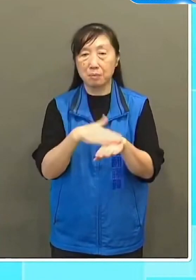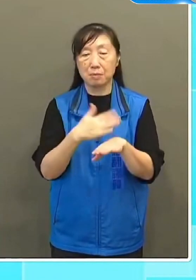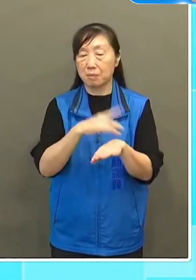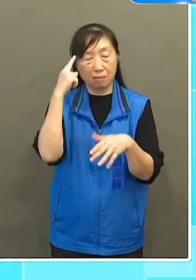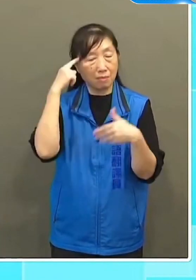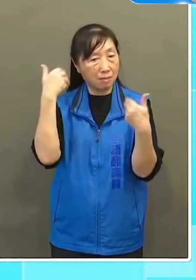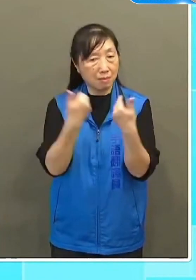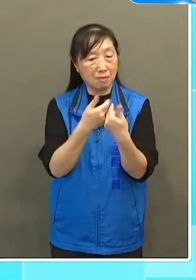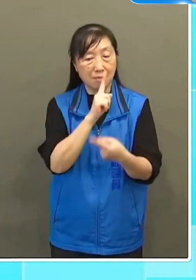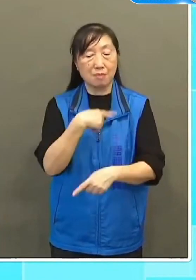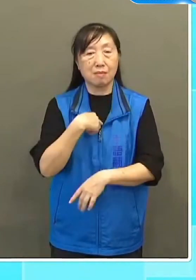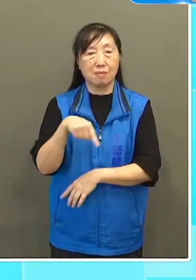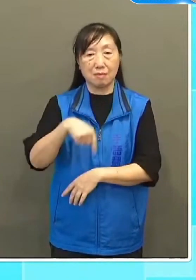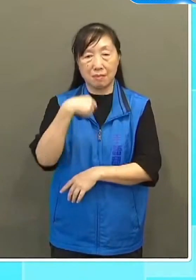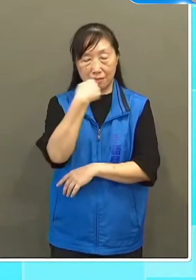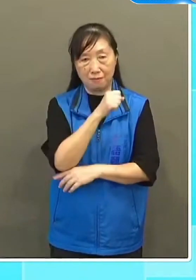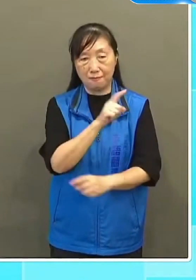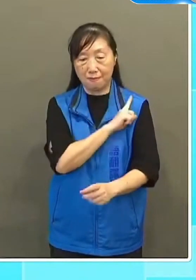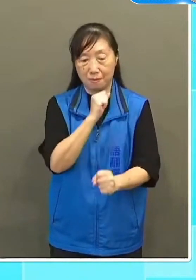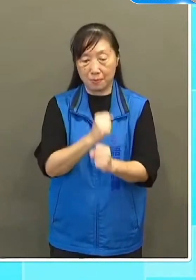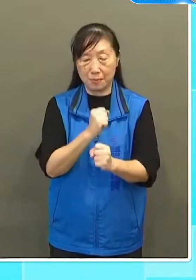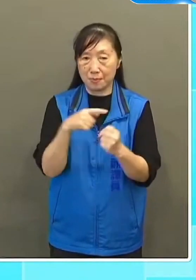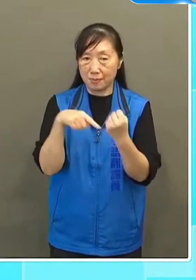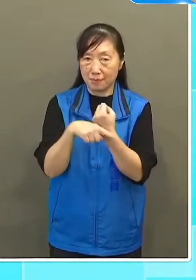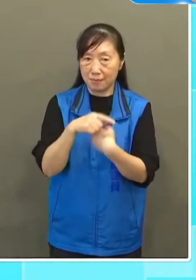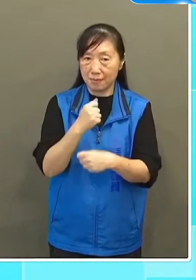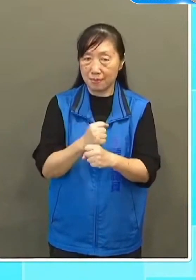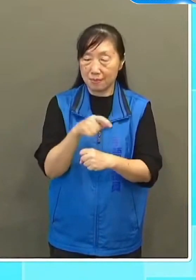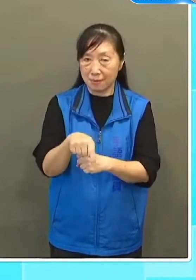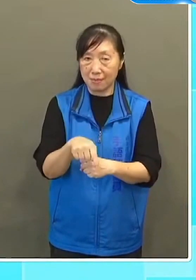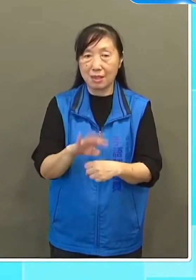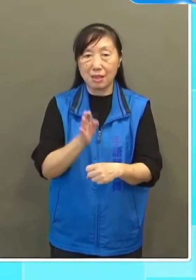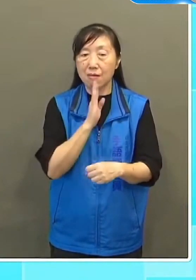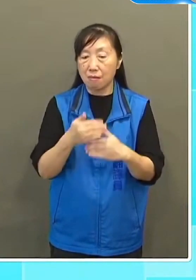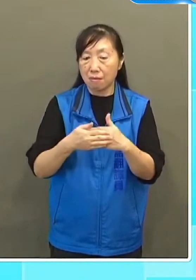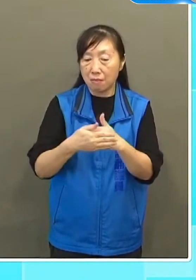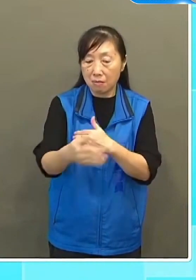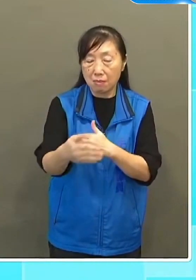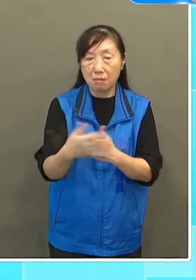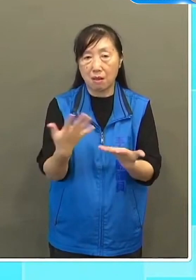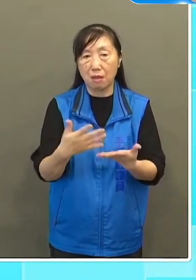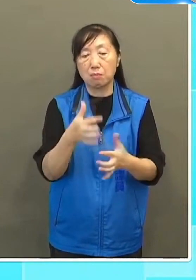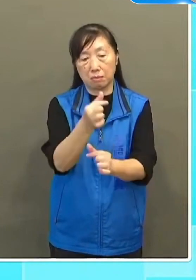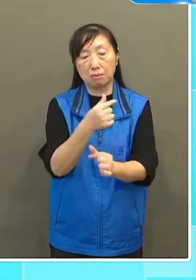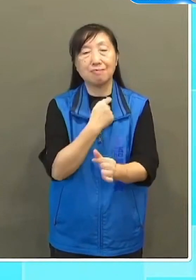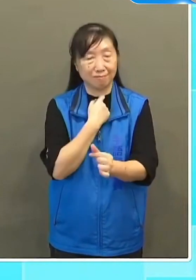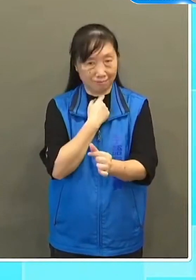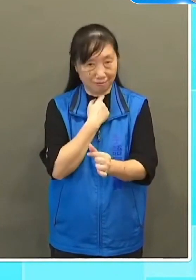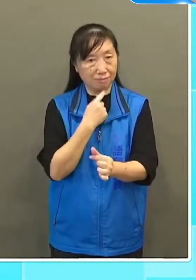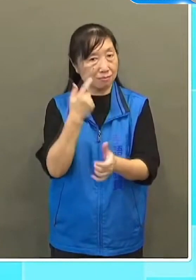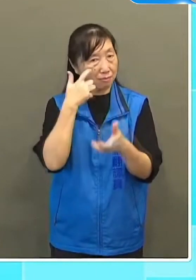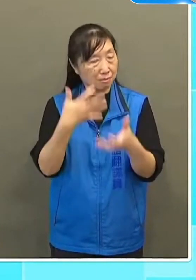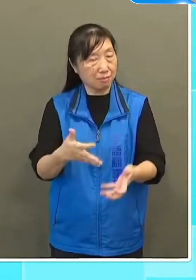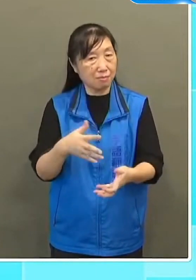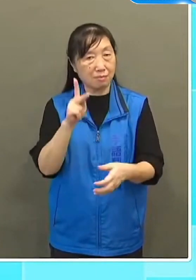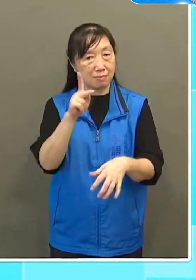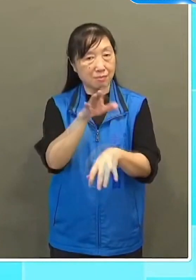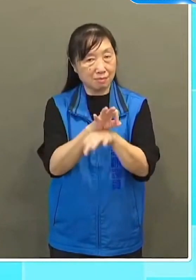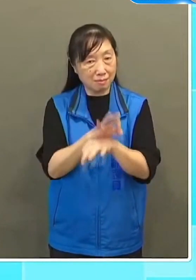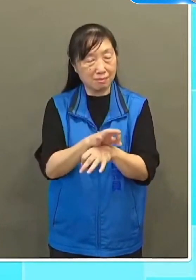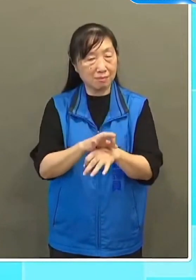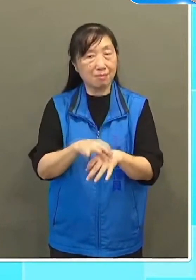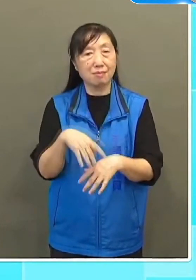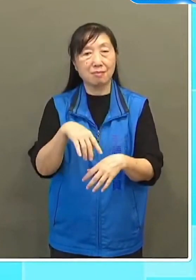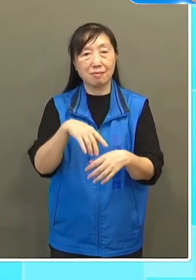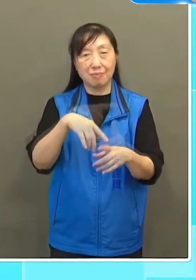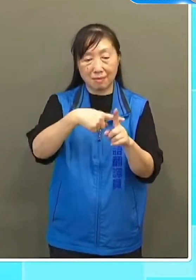我们的国家来发展国产疫苗。可这个发展的过程中，除了程序要完备，要重视科学精神，质跟